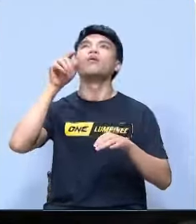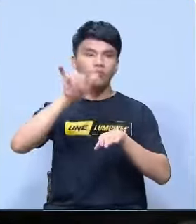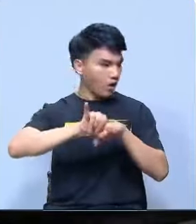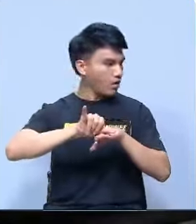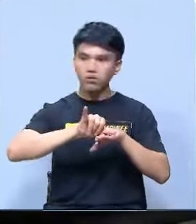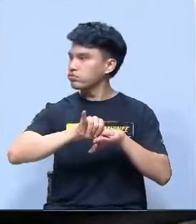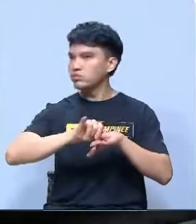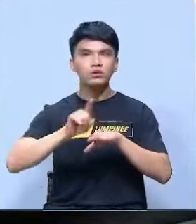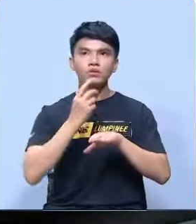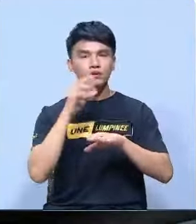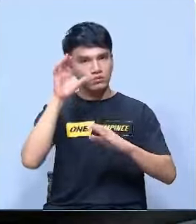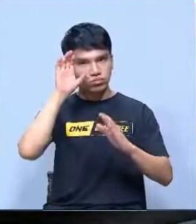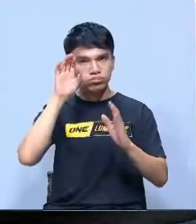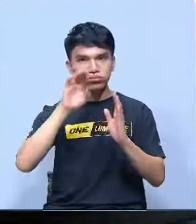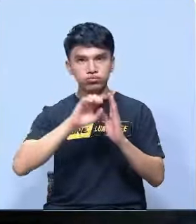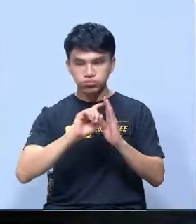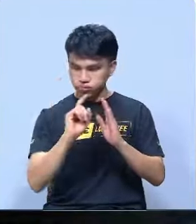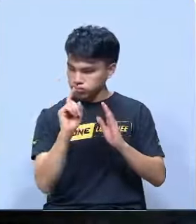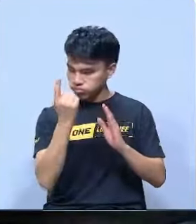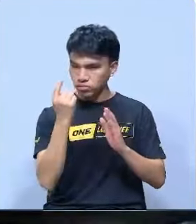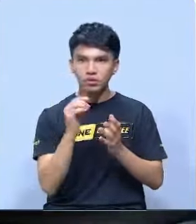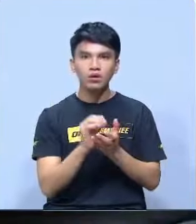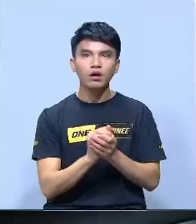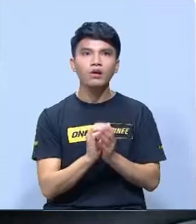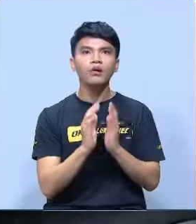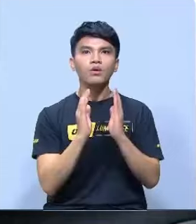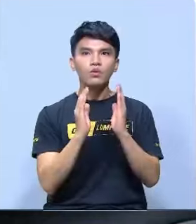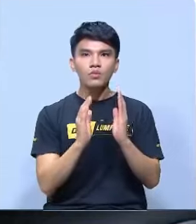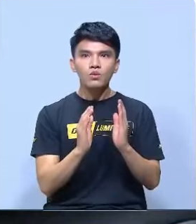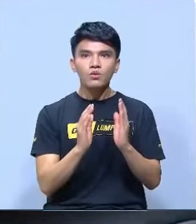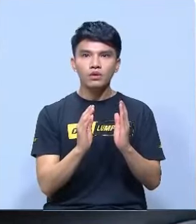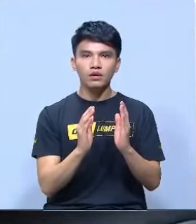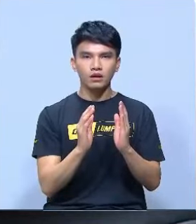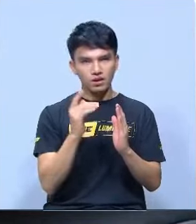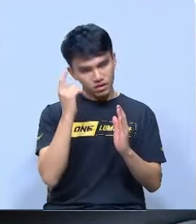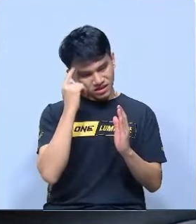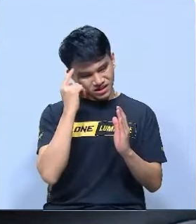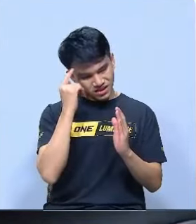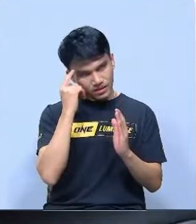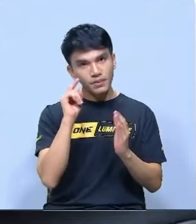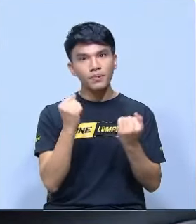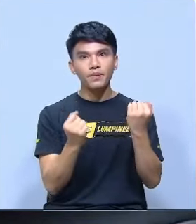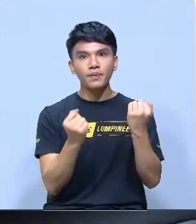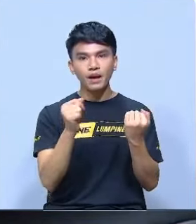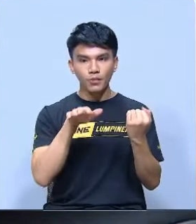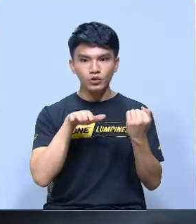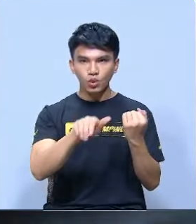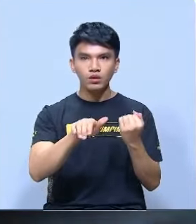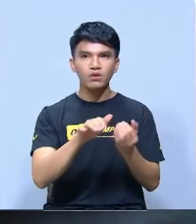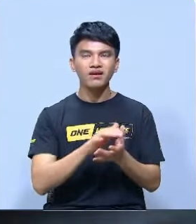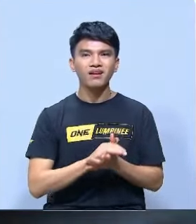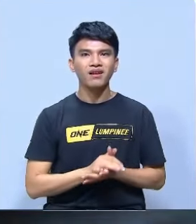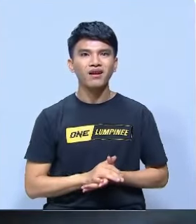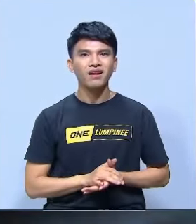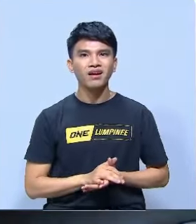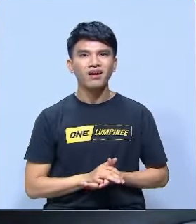่ ต้องไปดูภาพซ้ำอ่ะ ใช่แล้วกลายเป็นว่าคนแถวนั้นอ่ะบางคนอ่ะคือยังคิดว่าน้องเขาขับรถไปชนหรือเปล่าอ่ะนึกว่าขับ